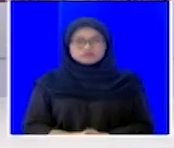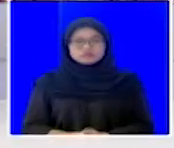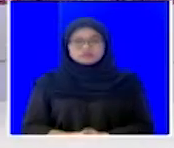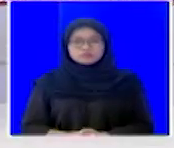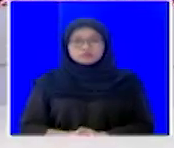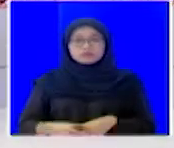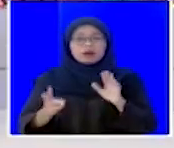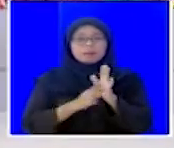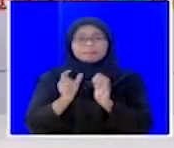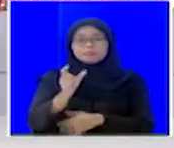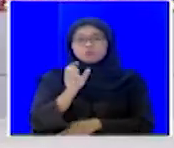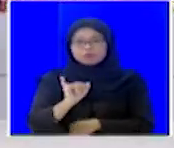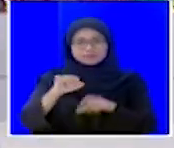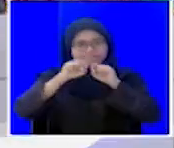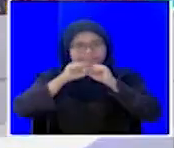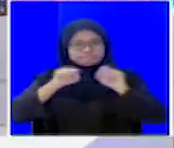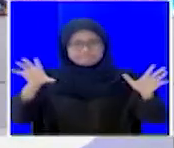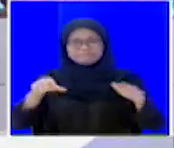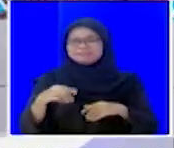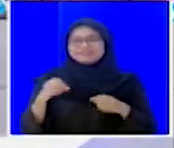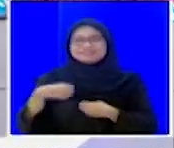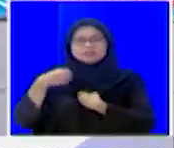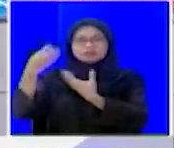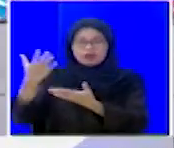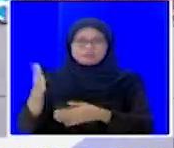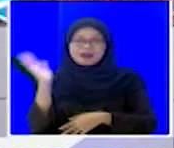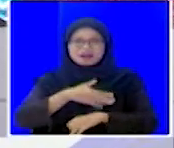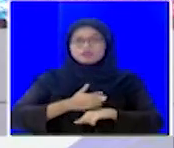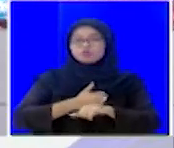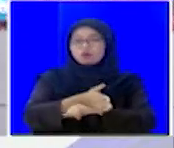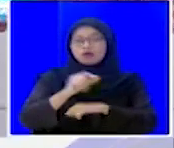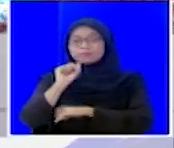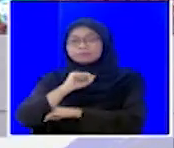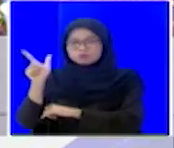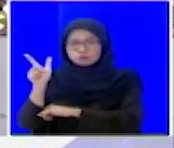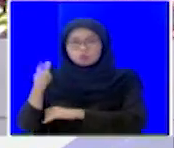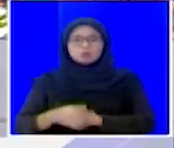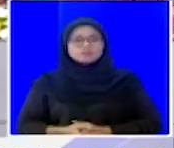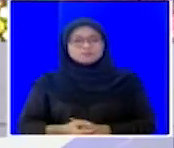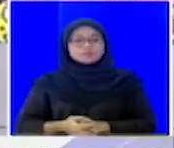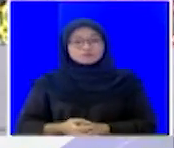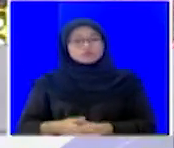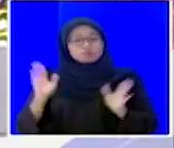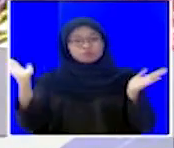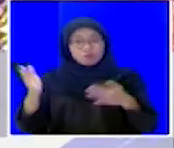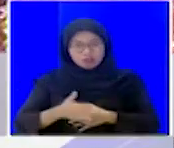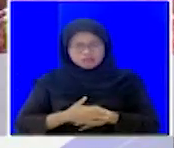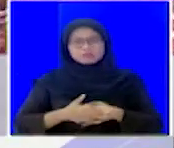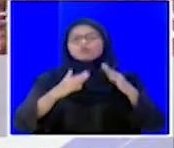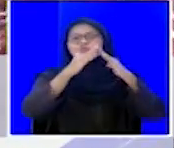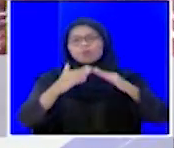Pemirsa, Majelis Ulama Indonesia kembali menekankan kepada umat Islam dalam rangka perayaan Hari Idul Adha besok agar melaksanakan salat Id di rumah